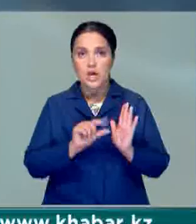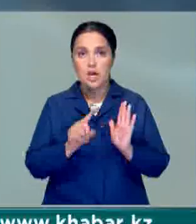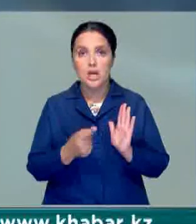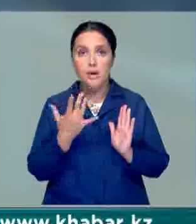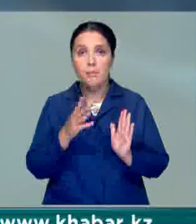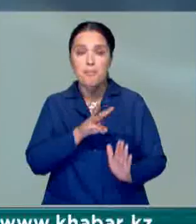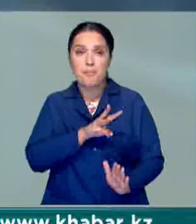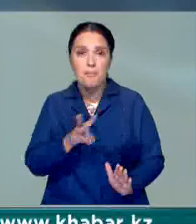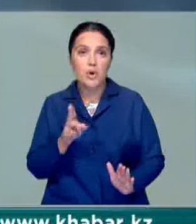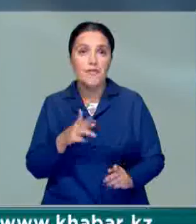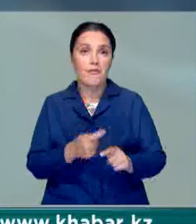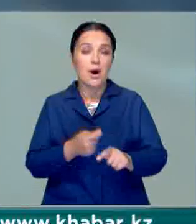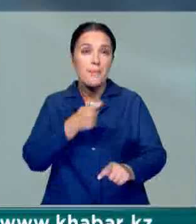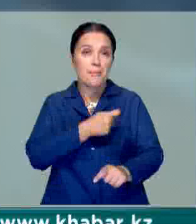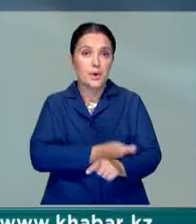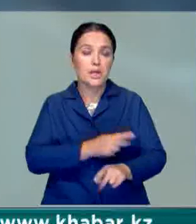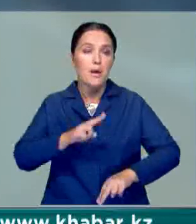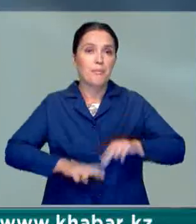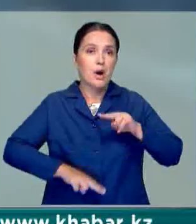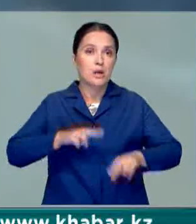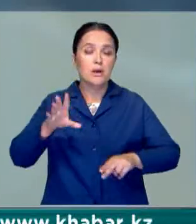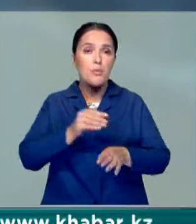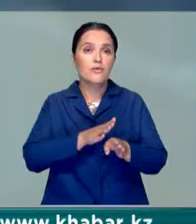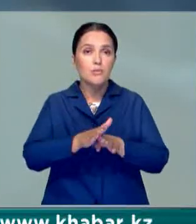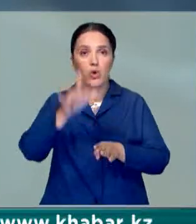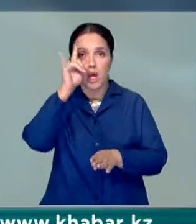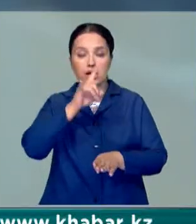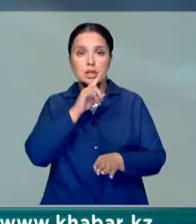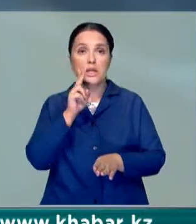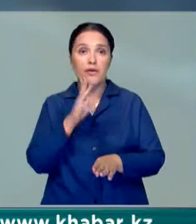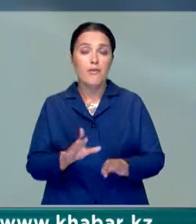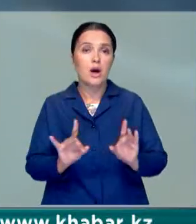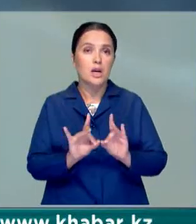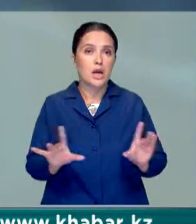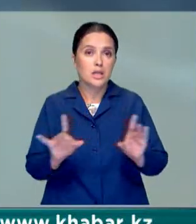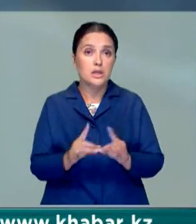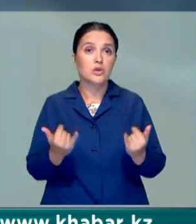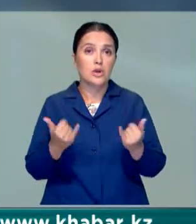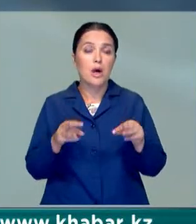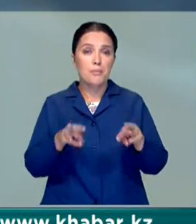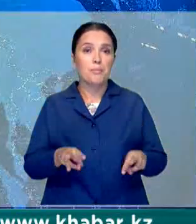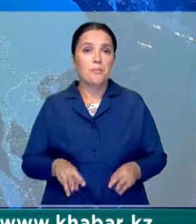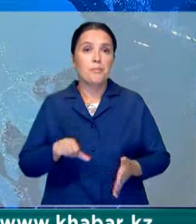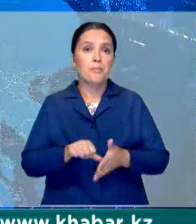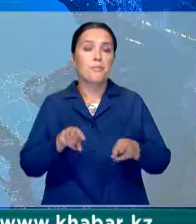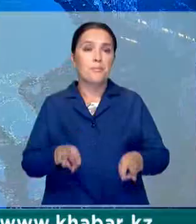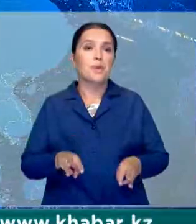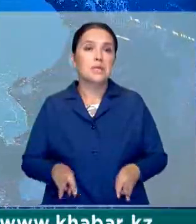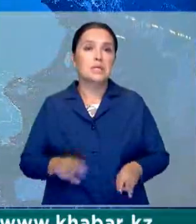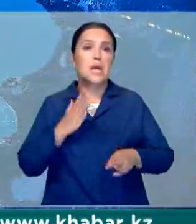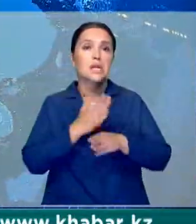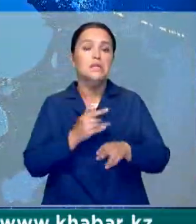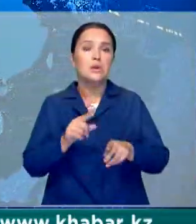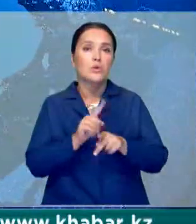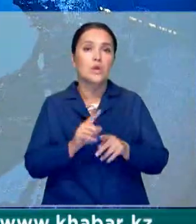6,5 миллионов квадратных метров построили с начала года по всей стране. Об этом рассказали сегодня в правительстве представители Министерства